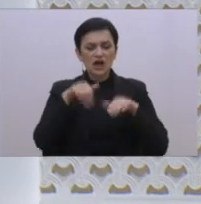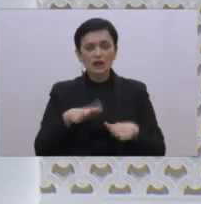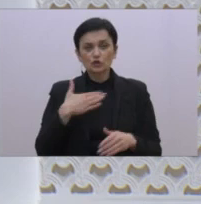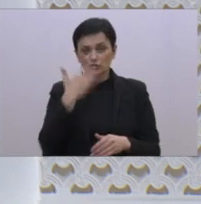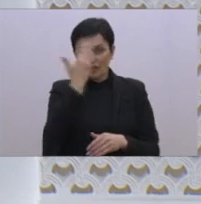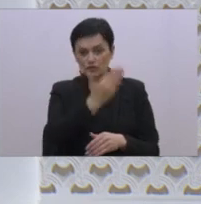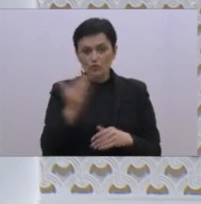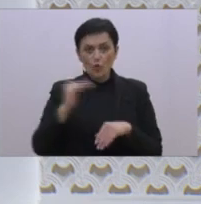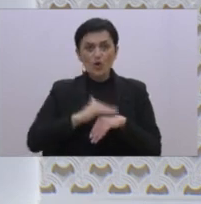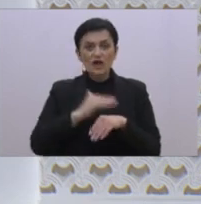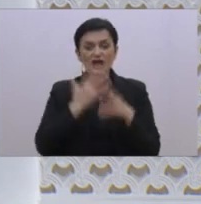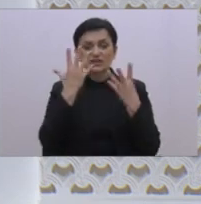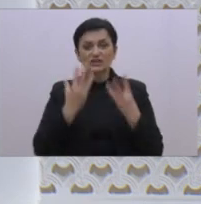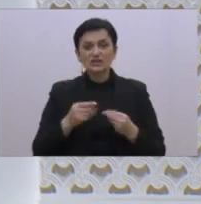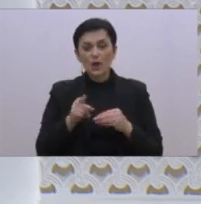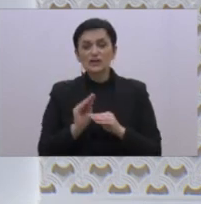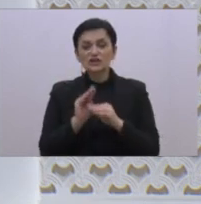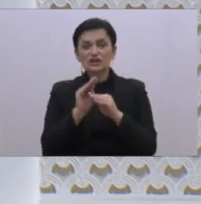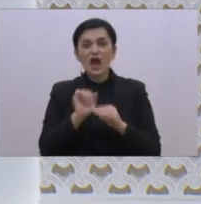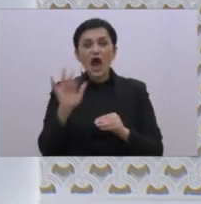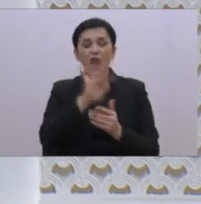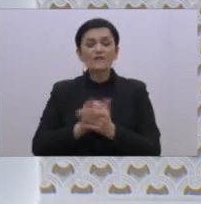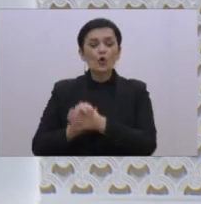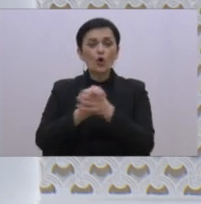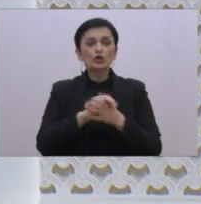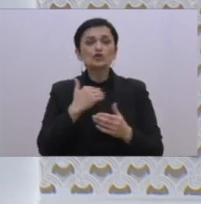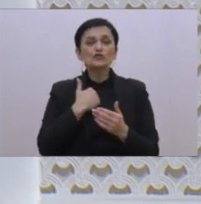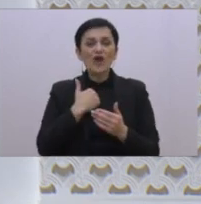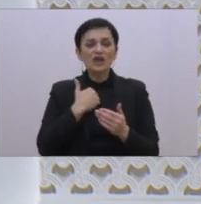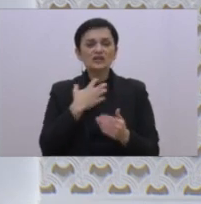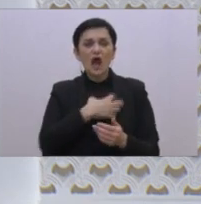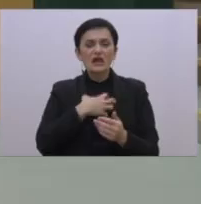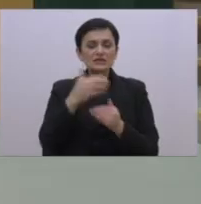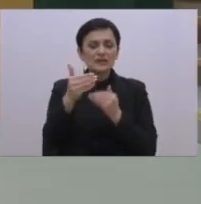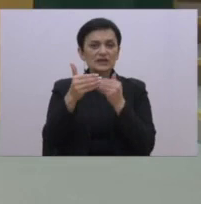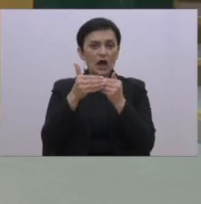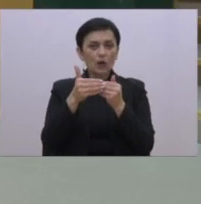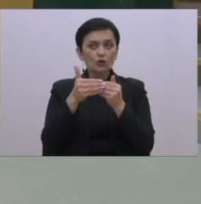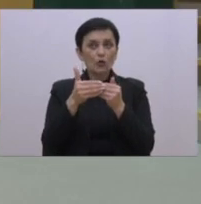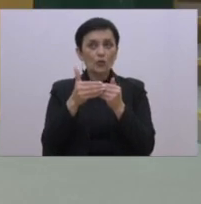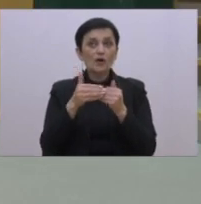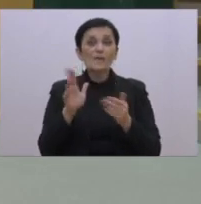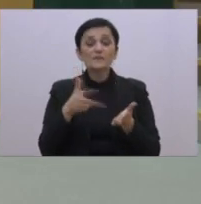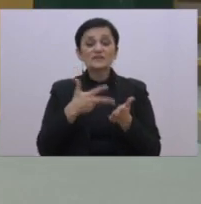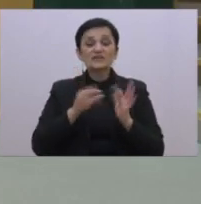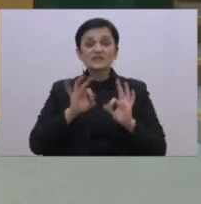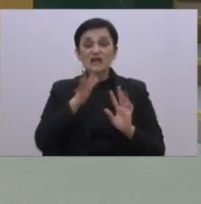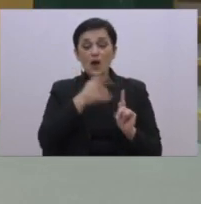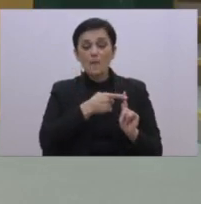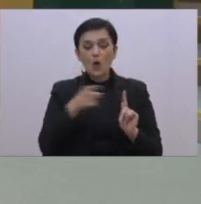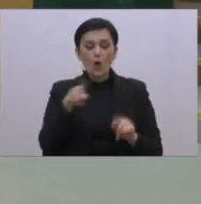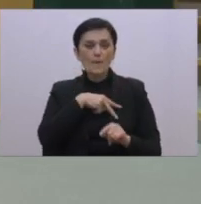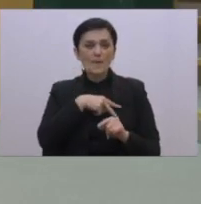masaklı obis, ketodru obis, distüs, da euro kavşitan çöni arsebiti daha kolay distüs. Sangra şu periyotçi parlamentma